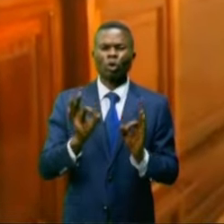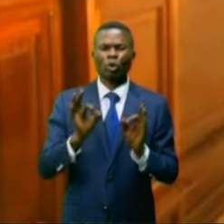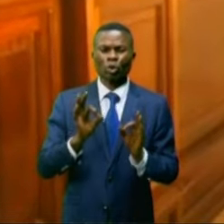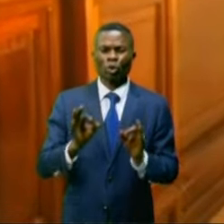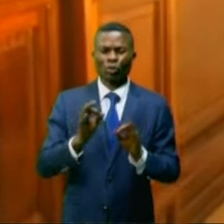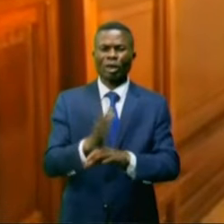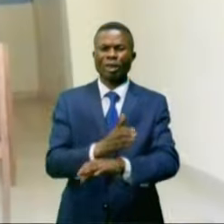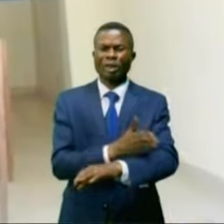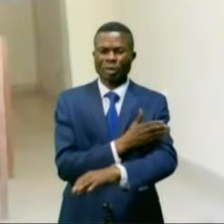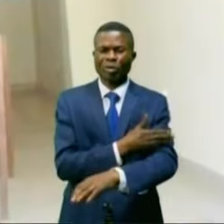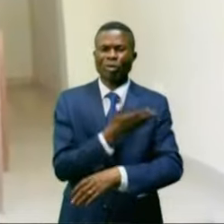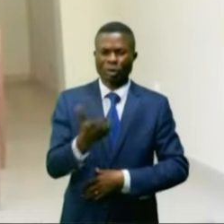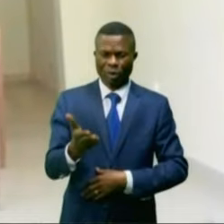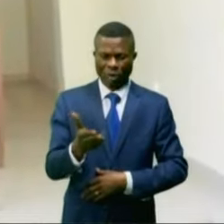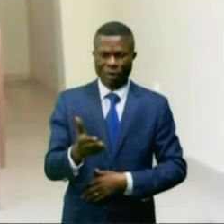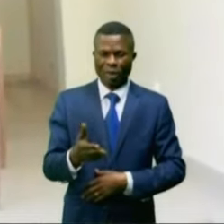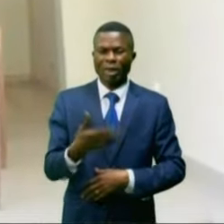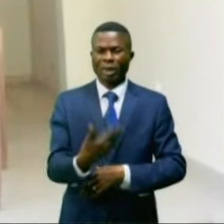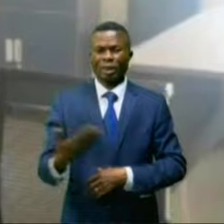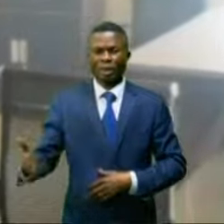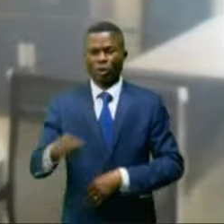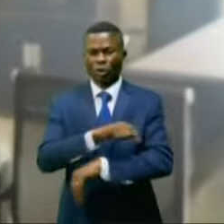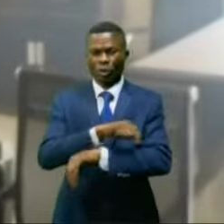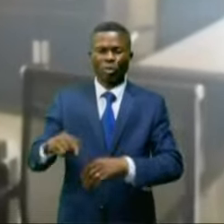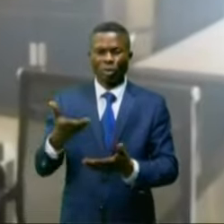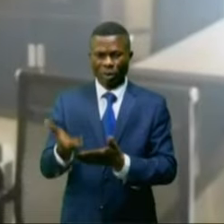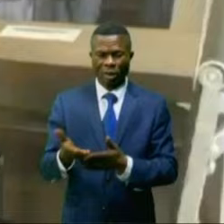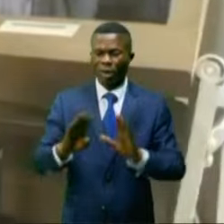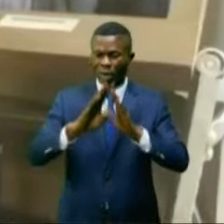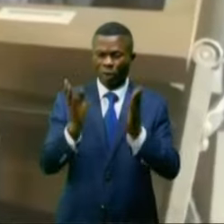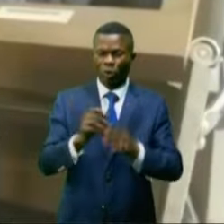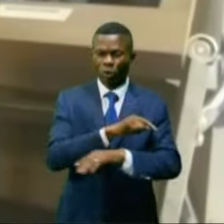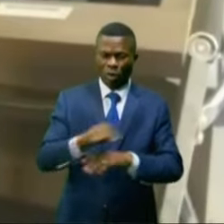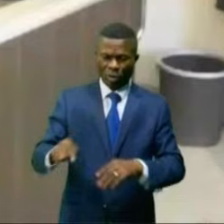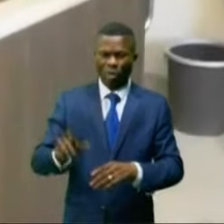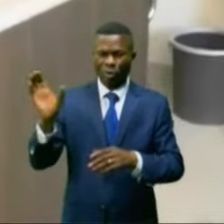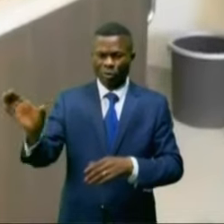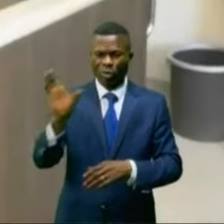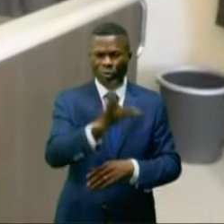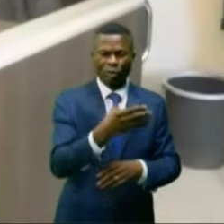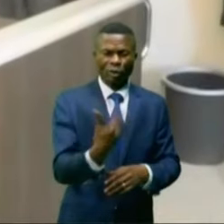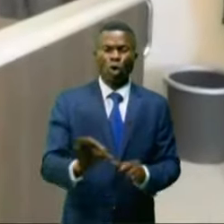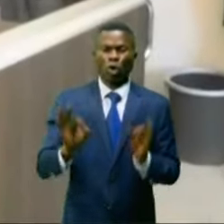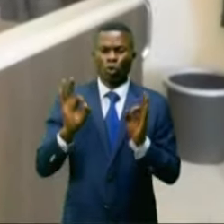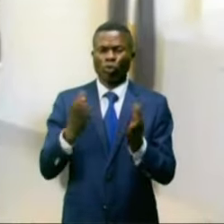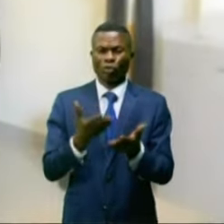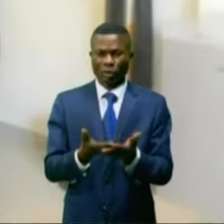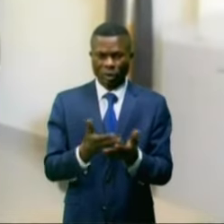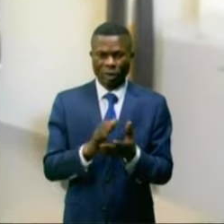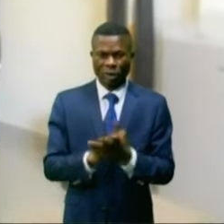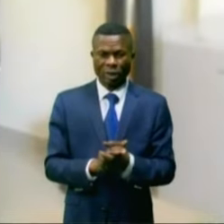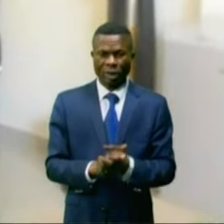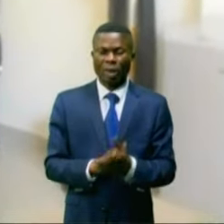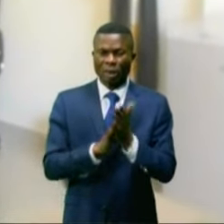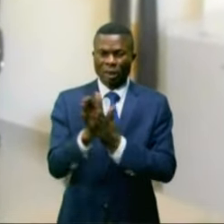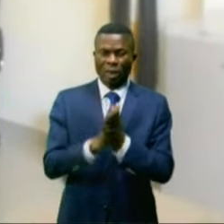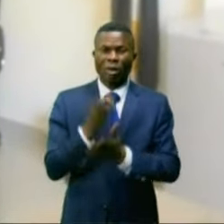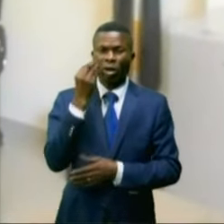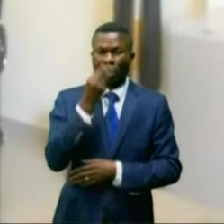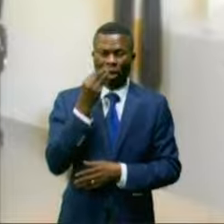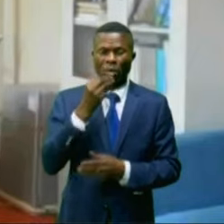restauration complète du mobilier et c'est dans tous les bureaux des magistrats de cette juridiction. S'appuyant sur la parole de